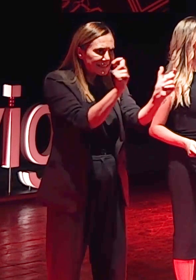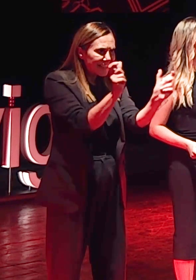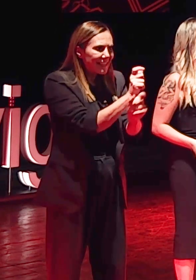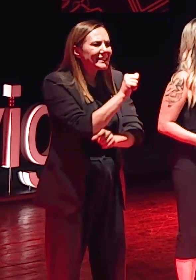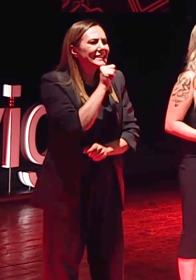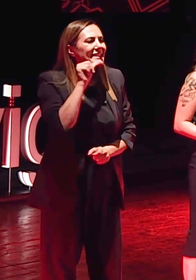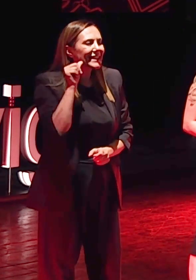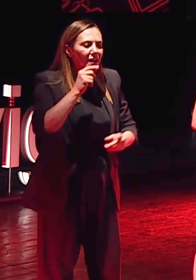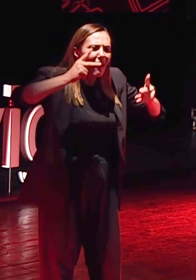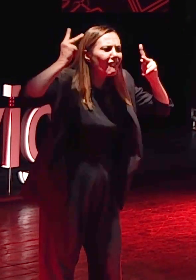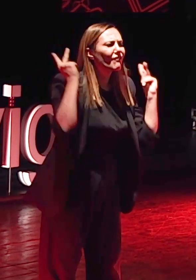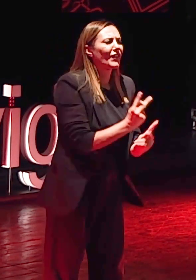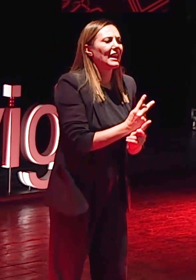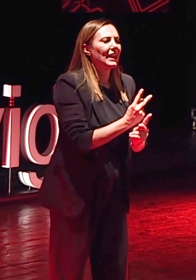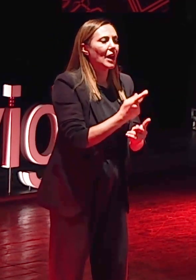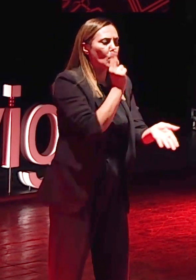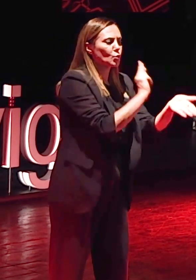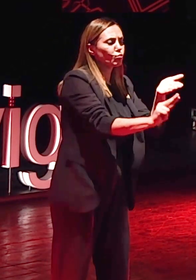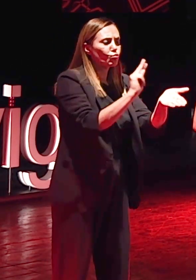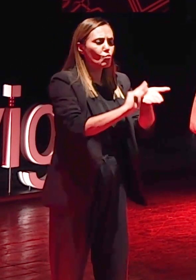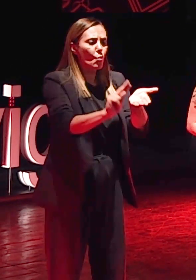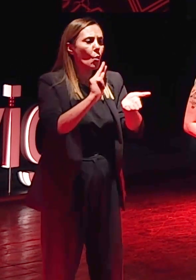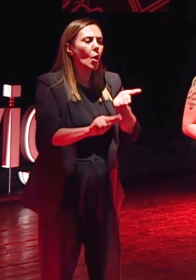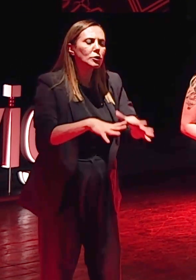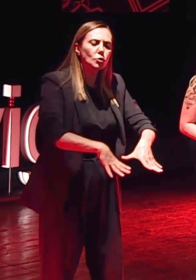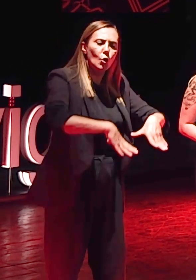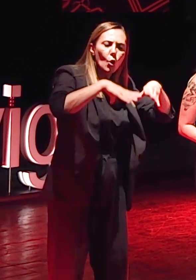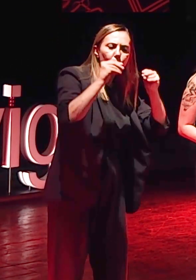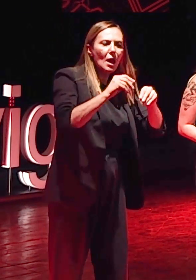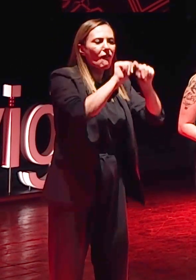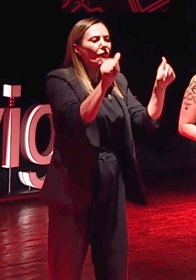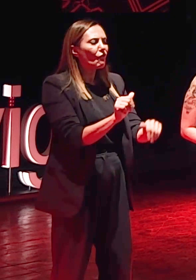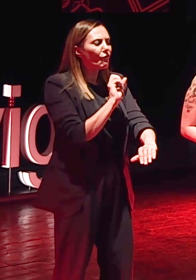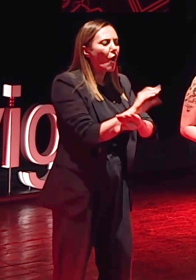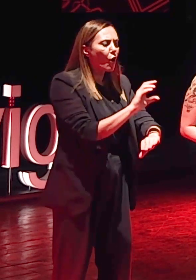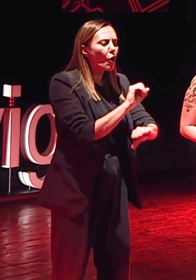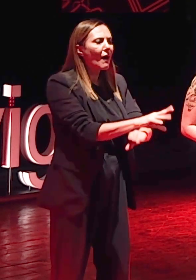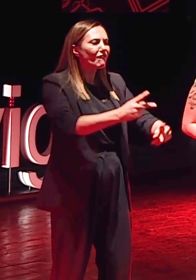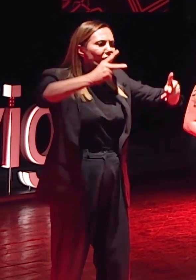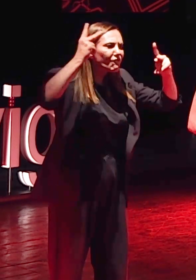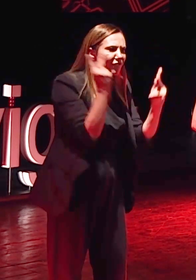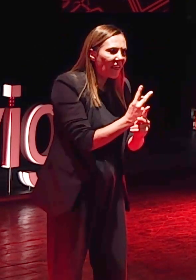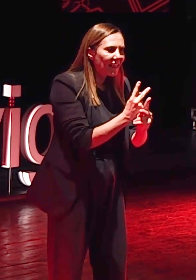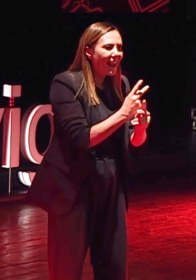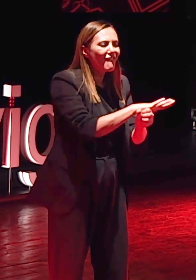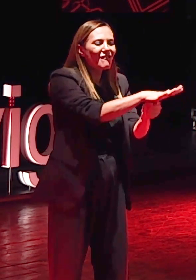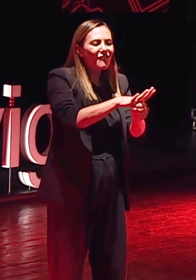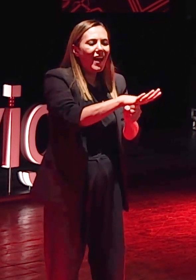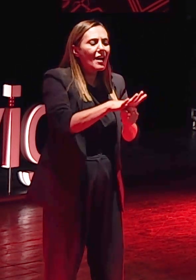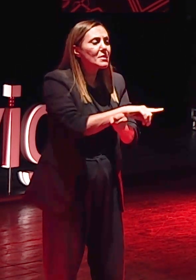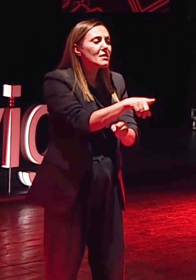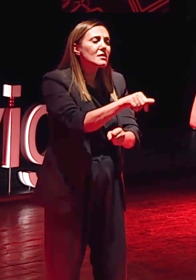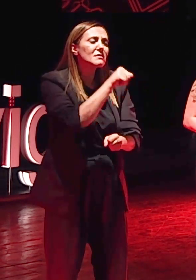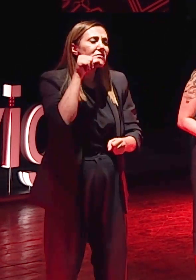bisogno realmente che le scuole inizino a fare una formazione reale le famiglie hanno bisogno